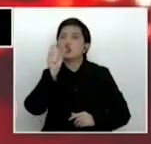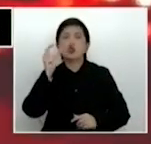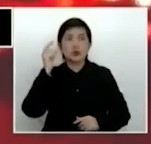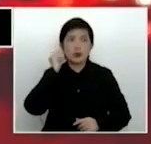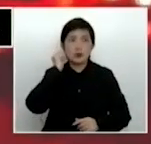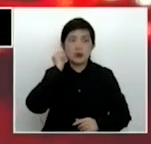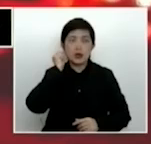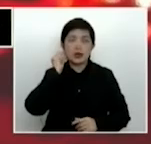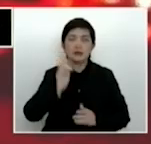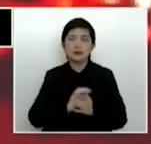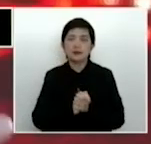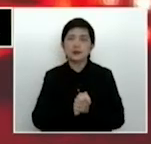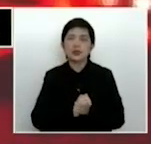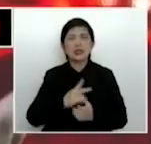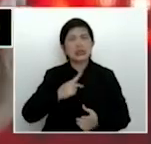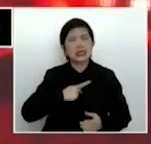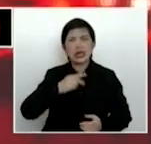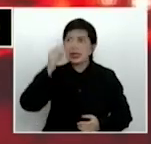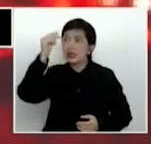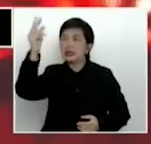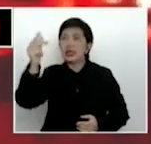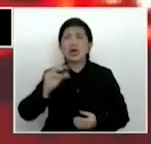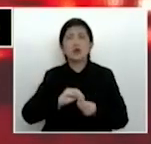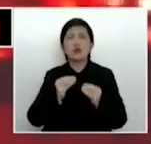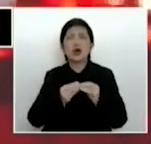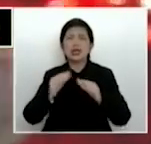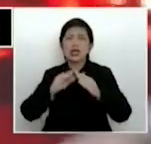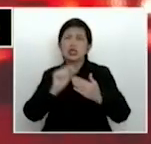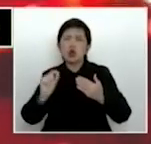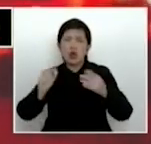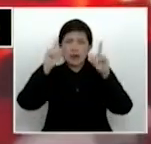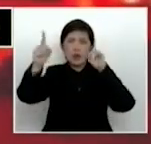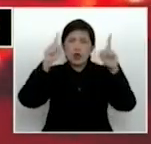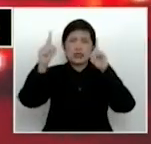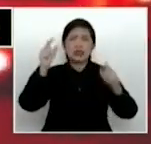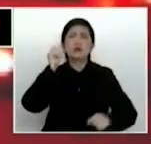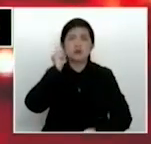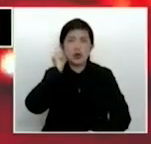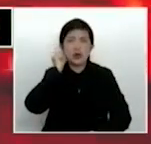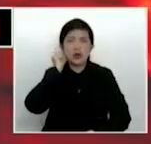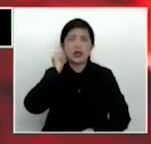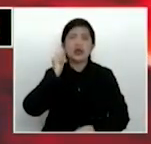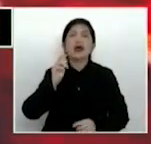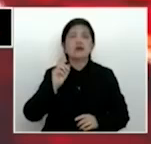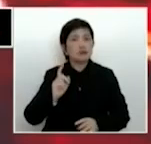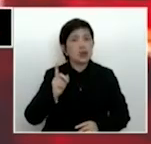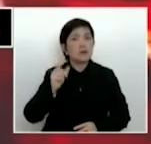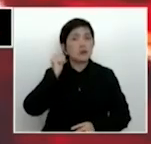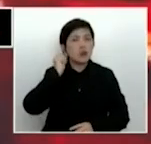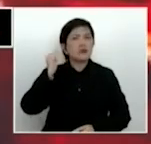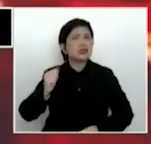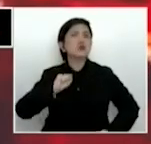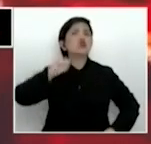kelasnya termasuk kita ada rencana membuat namanya sekolah politik perempuan agar perempuan bisa berjuang sendiri